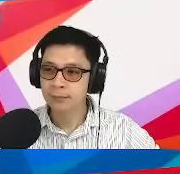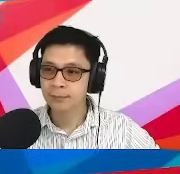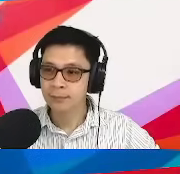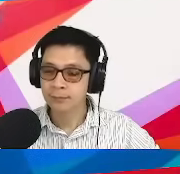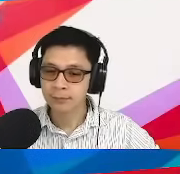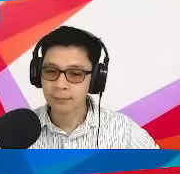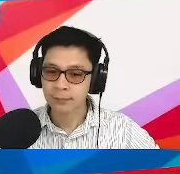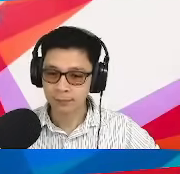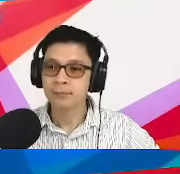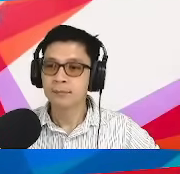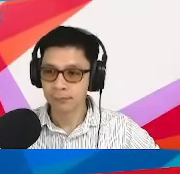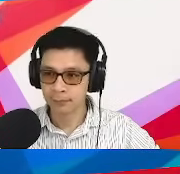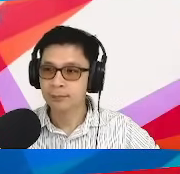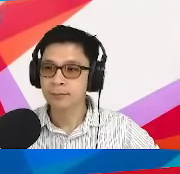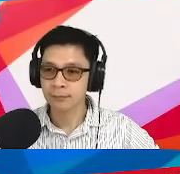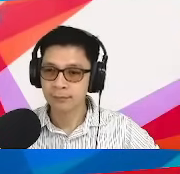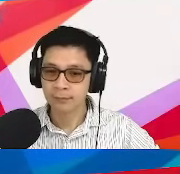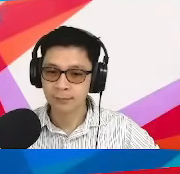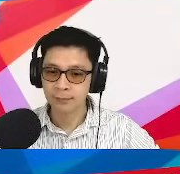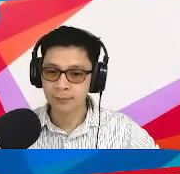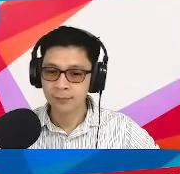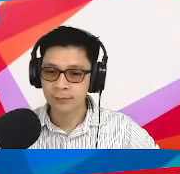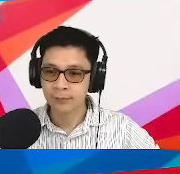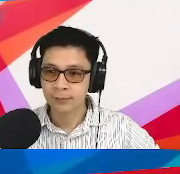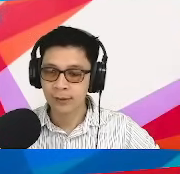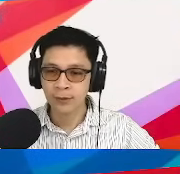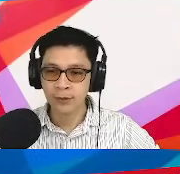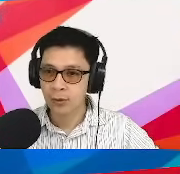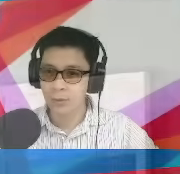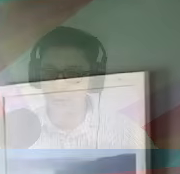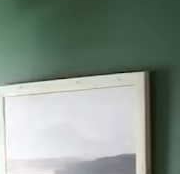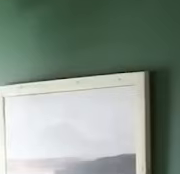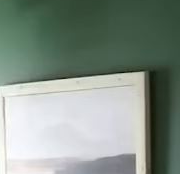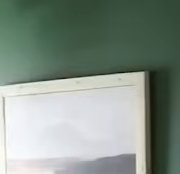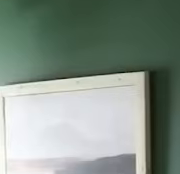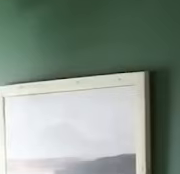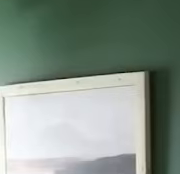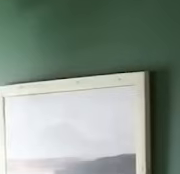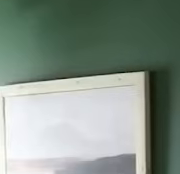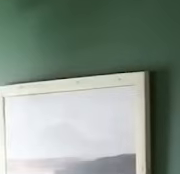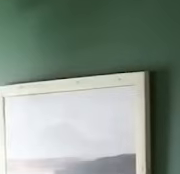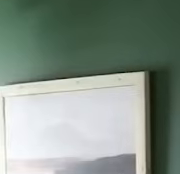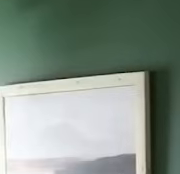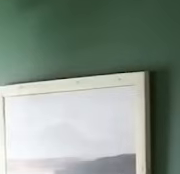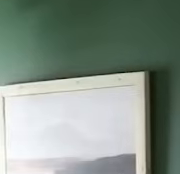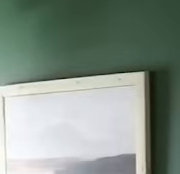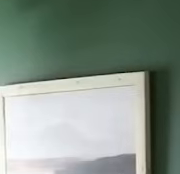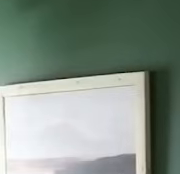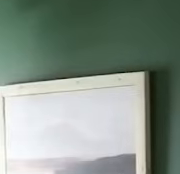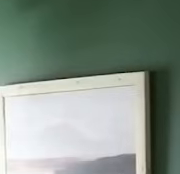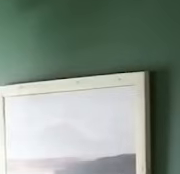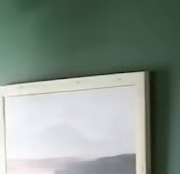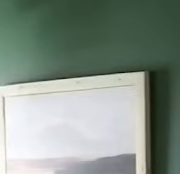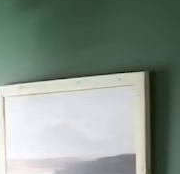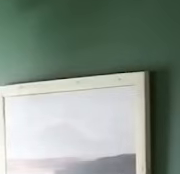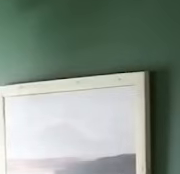nagkakalat yung iba, hindi naman lahat. Salamat po. Salamat din, kapatid. Okay, so like what I said, mga ka-youthy, so that was a